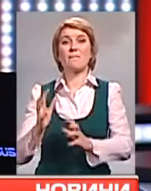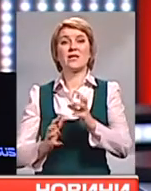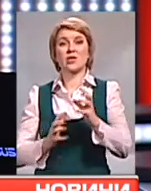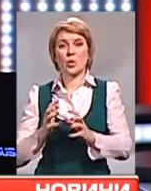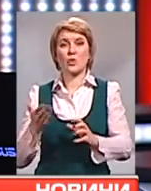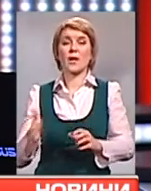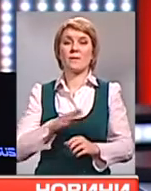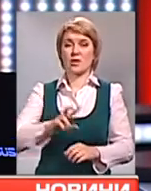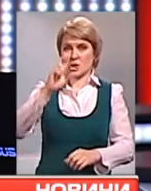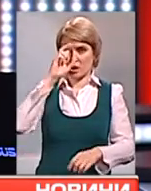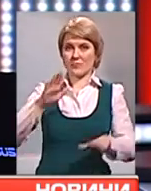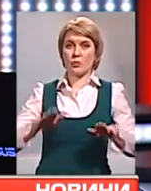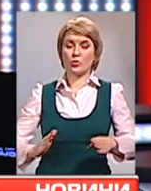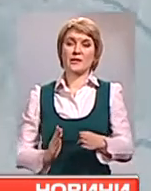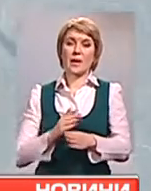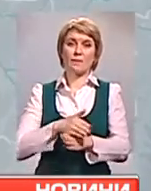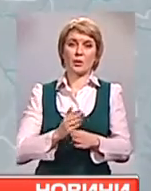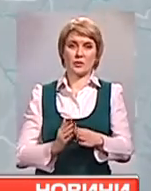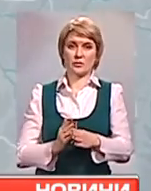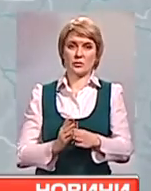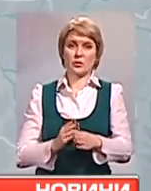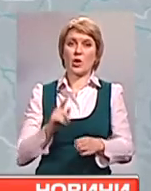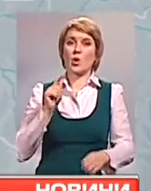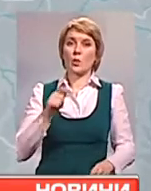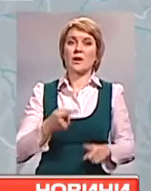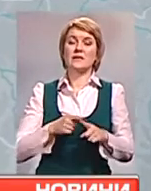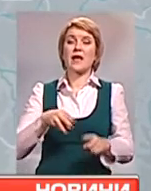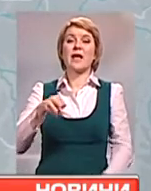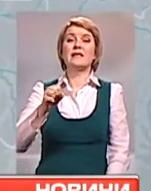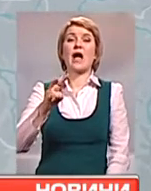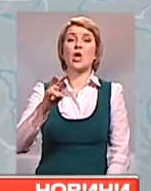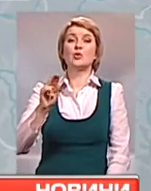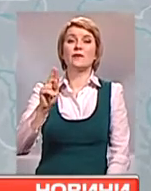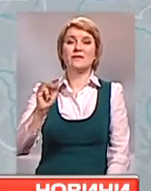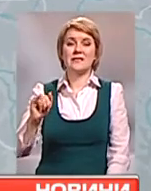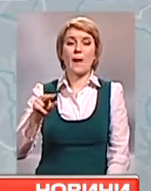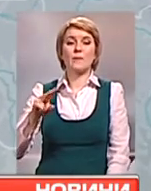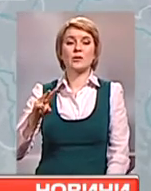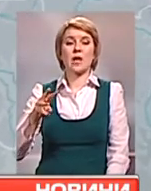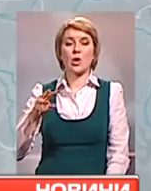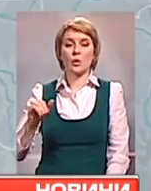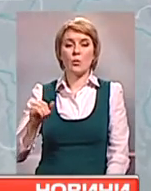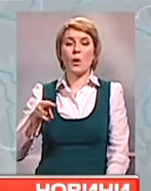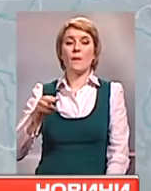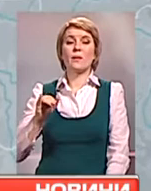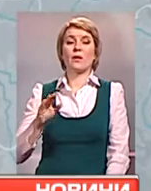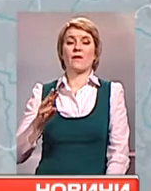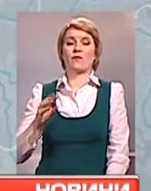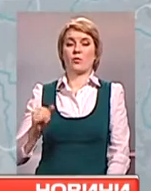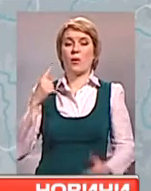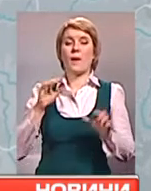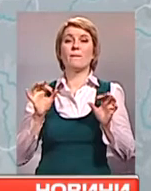пунктах пропуску. На Луганщині це в Танюшівці, Просяному та Міловому, повідомляє сайт Луганської